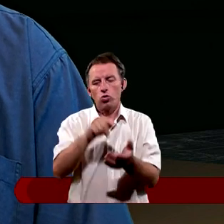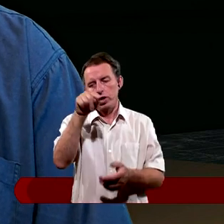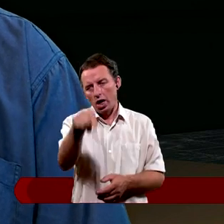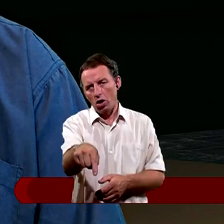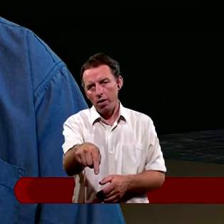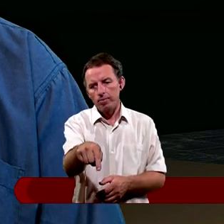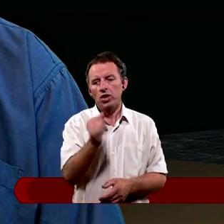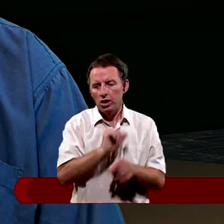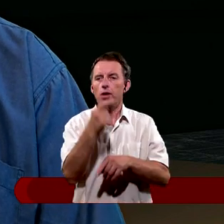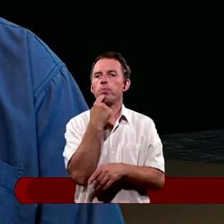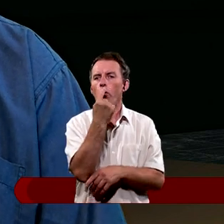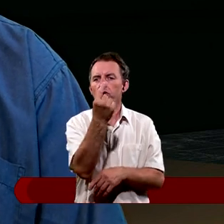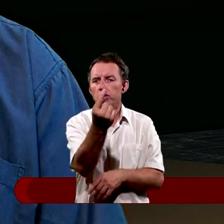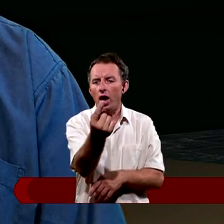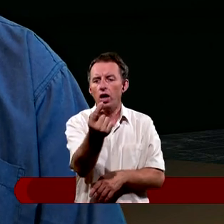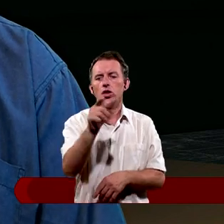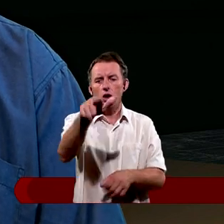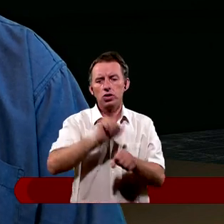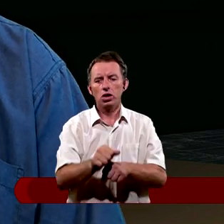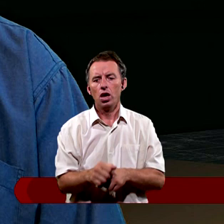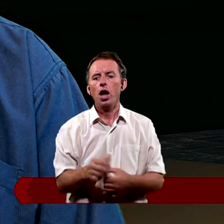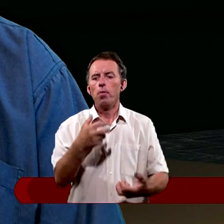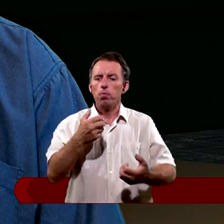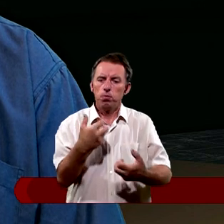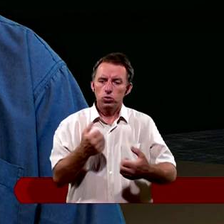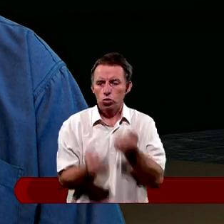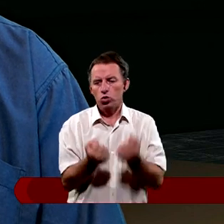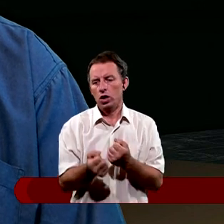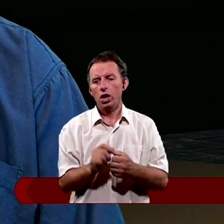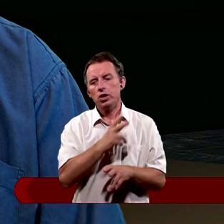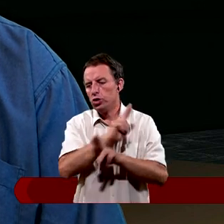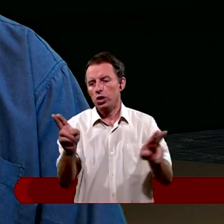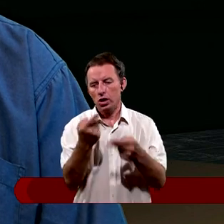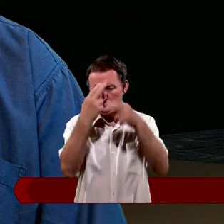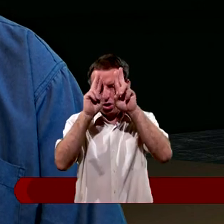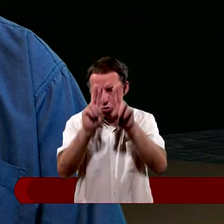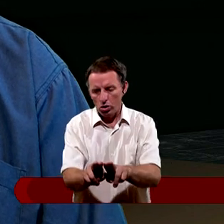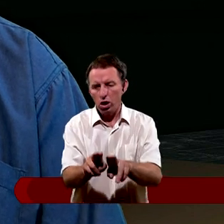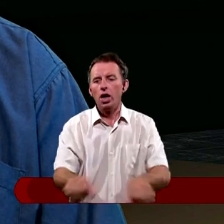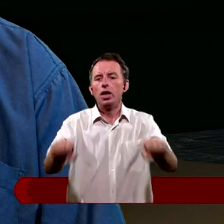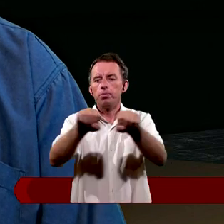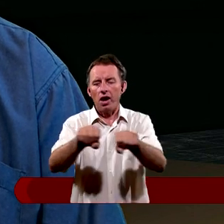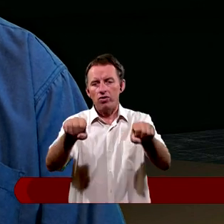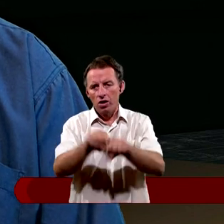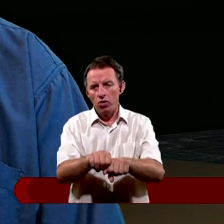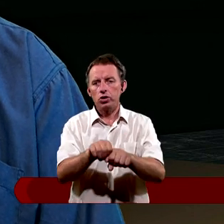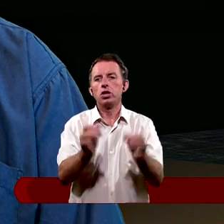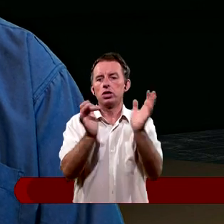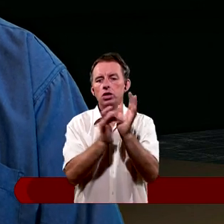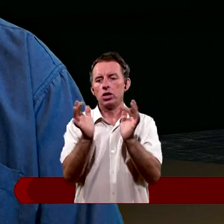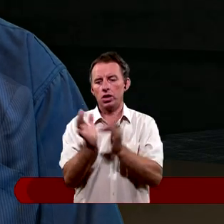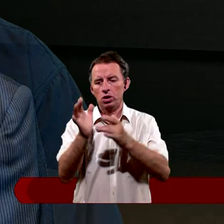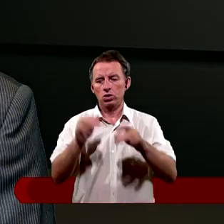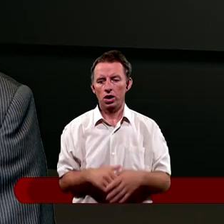co jest powiedziane, no to jest problem wtedy, prawda? Nigdy nie uzna sprawiedliwości Jezusa